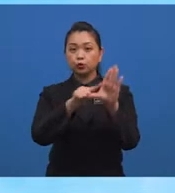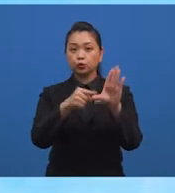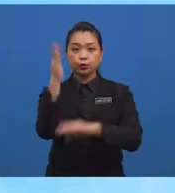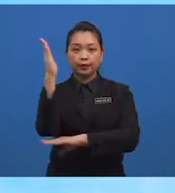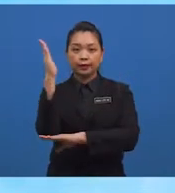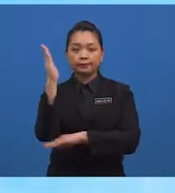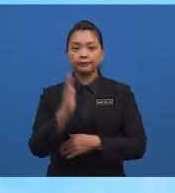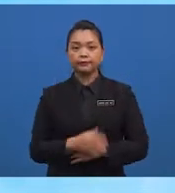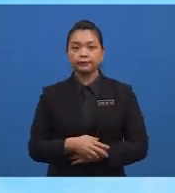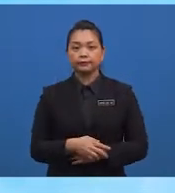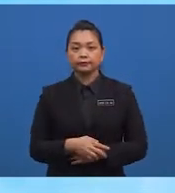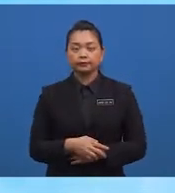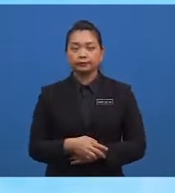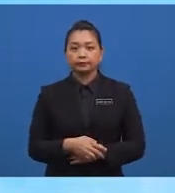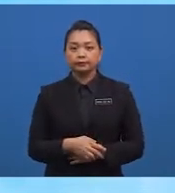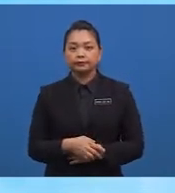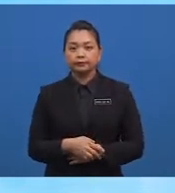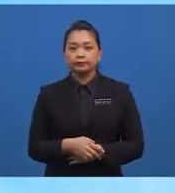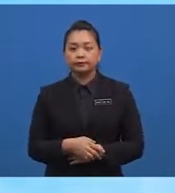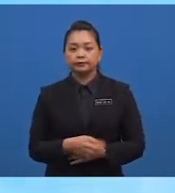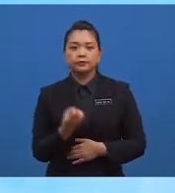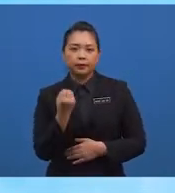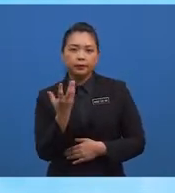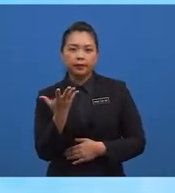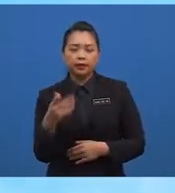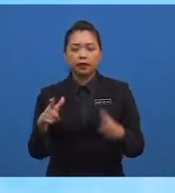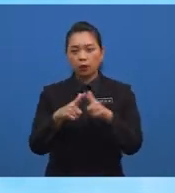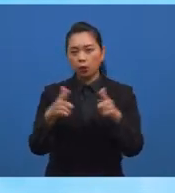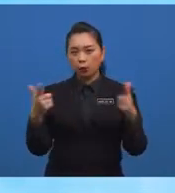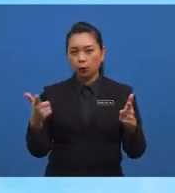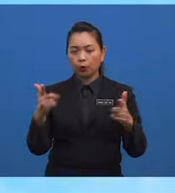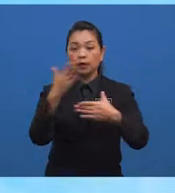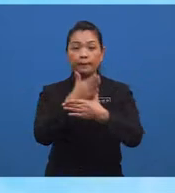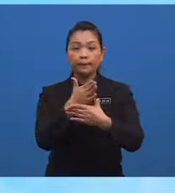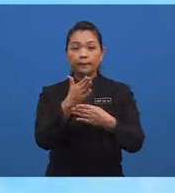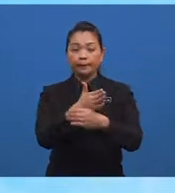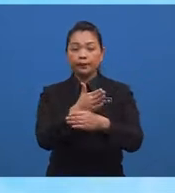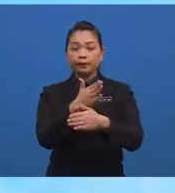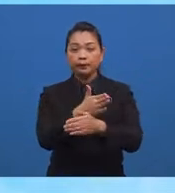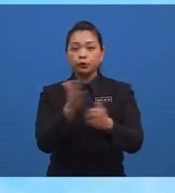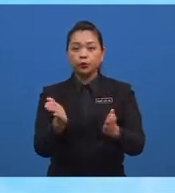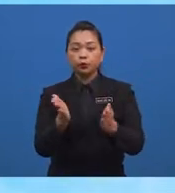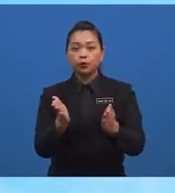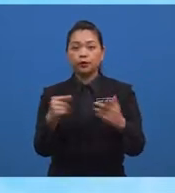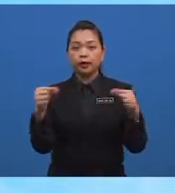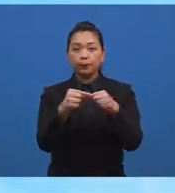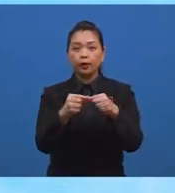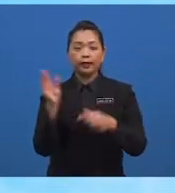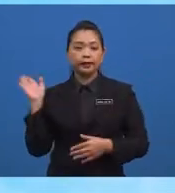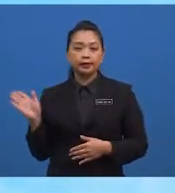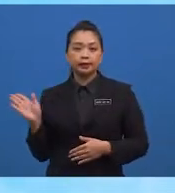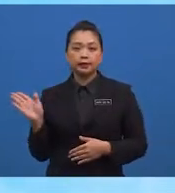tegak. A, berapakah luas bentuk gabungan ini?